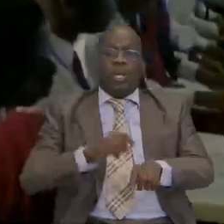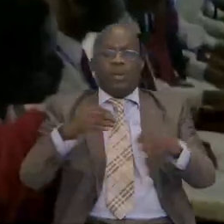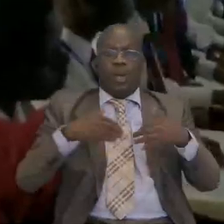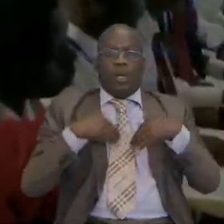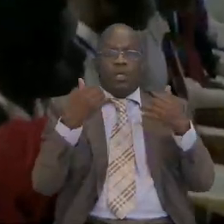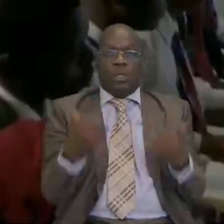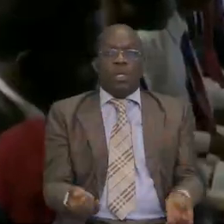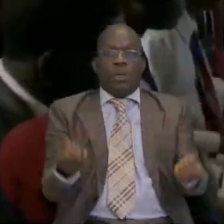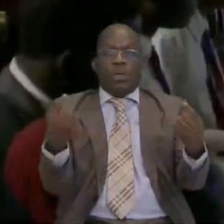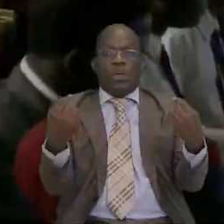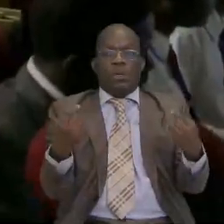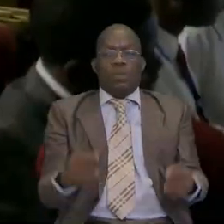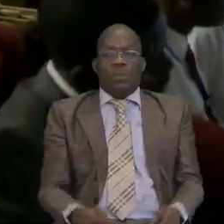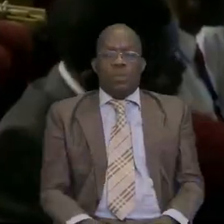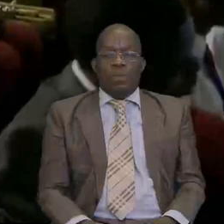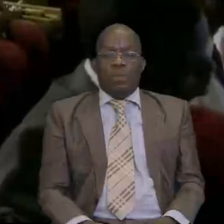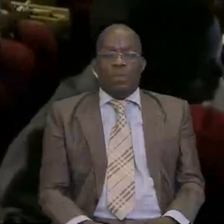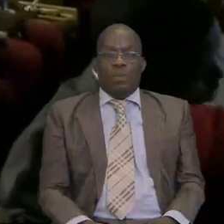sonné.